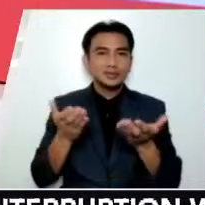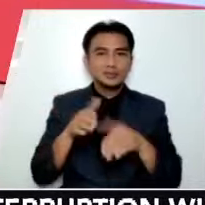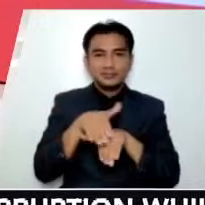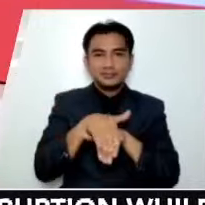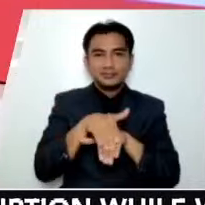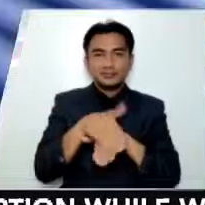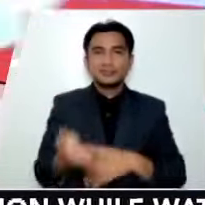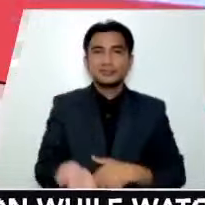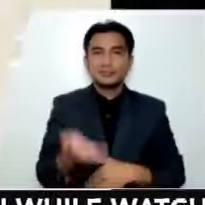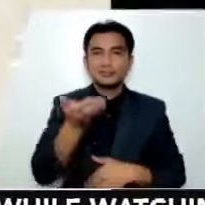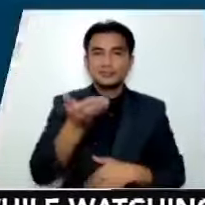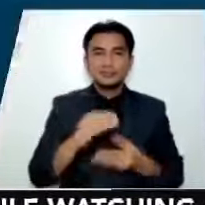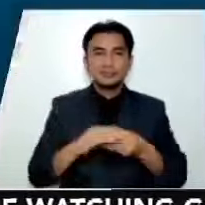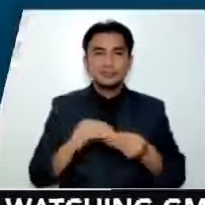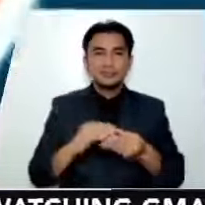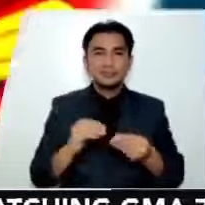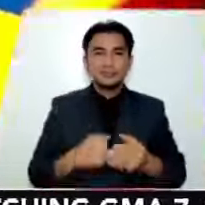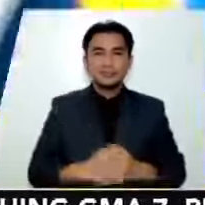ni John Consulta.